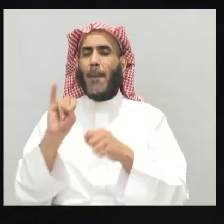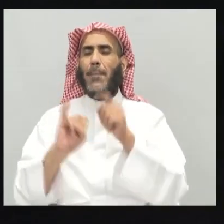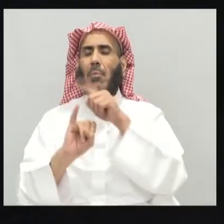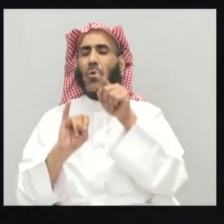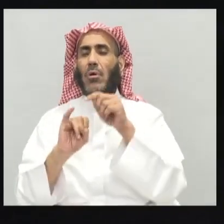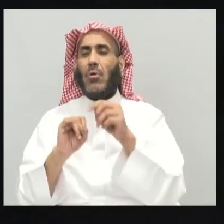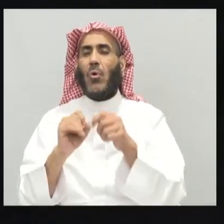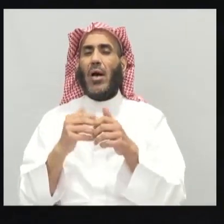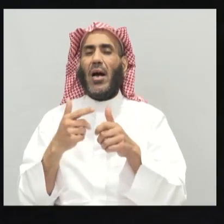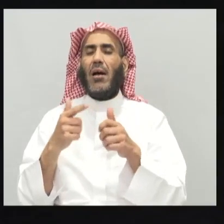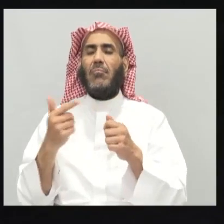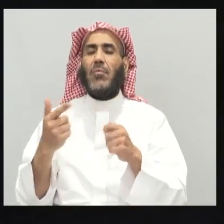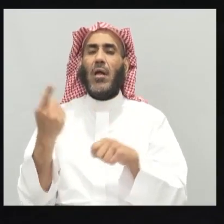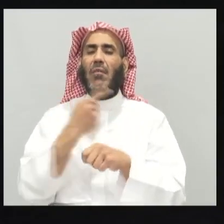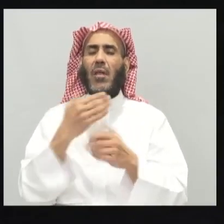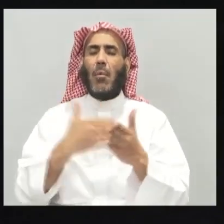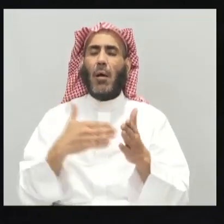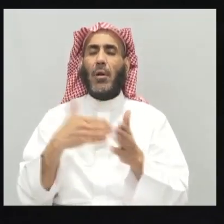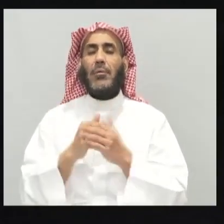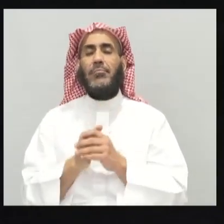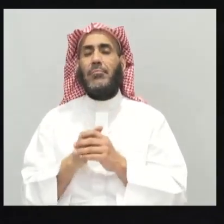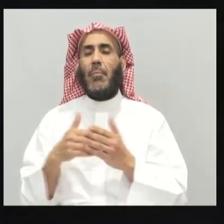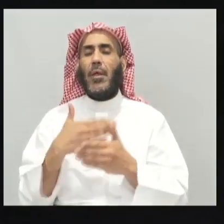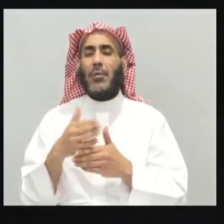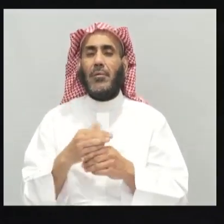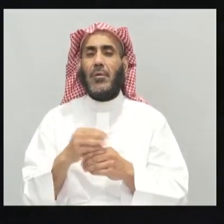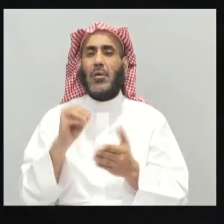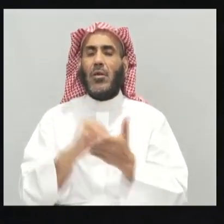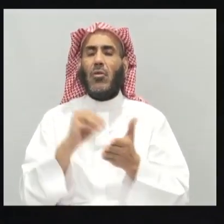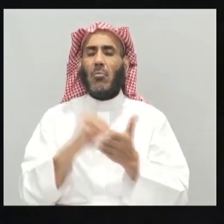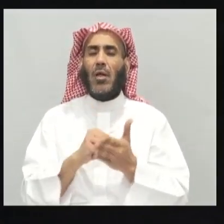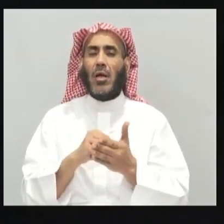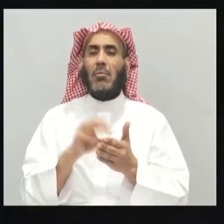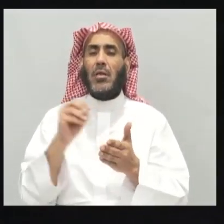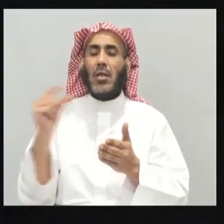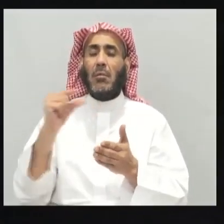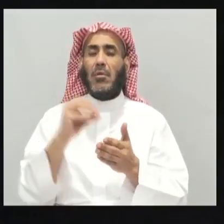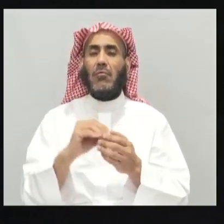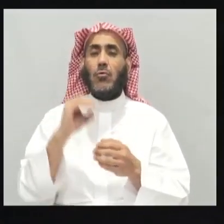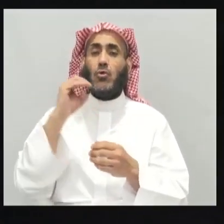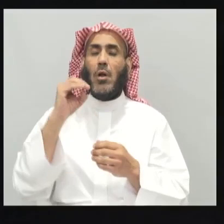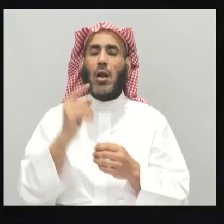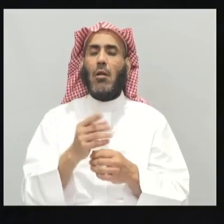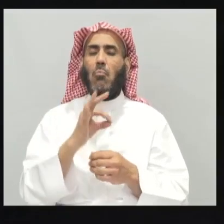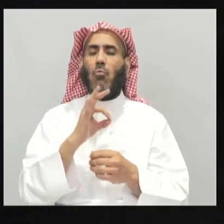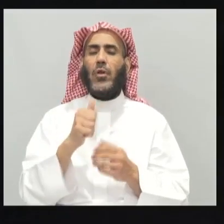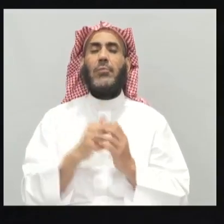مضمومة، وأفتح ما قبل آخره، نركز هنا. بعد ذلك نضع هذه الكلمات في جمل